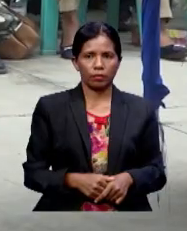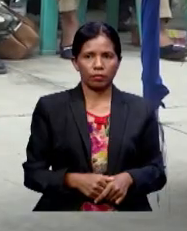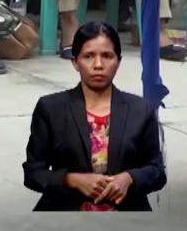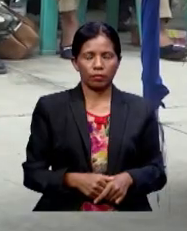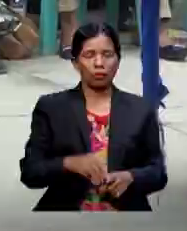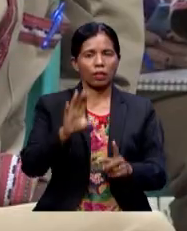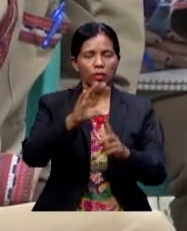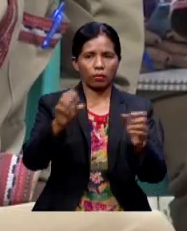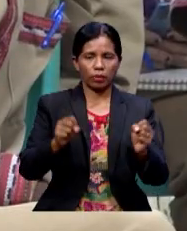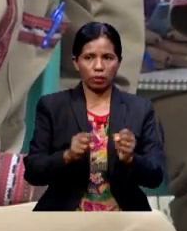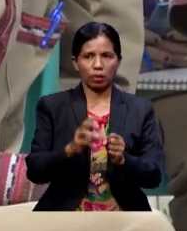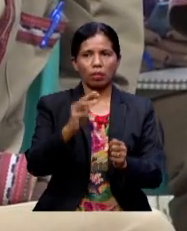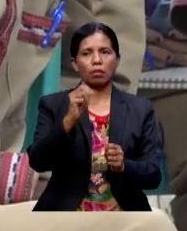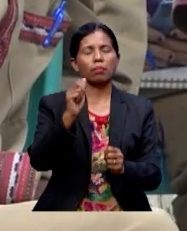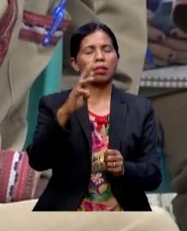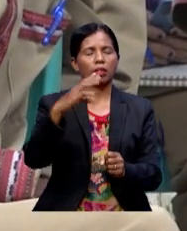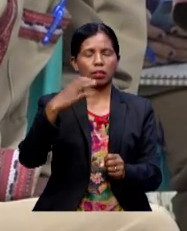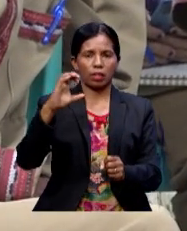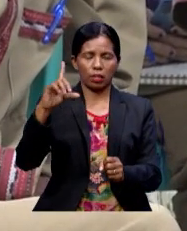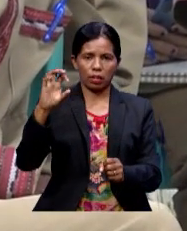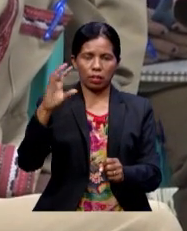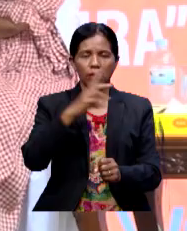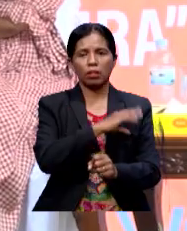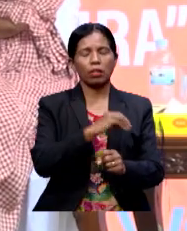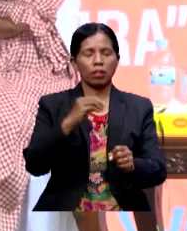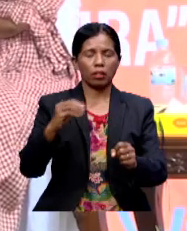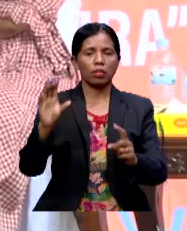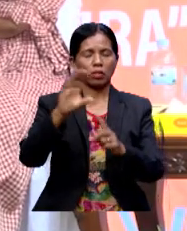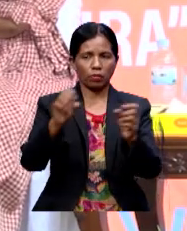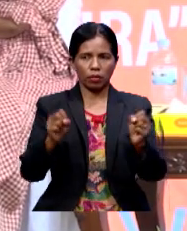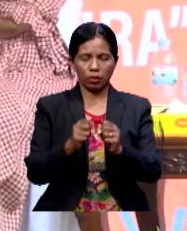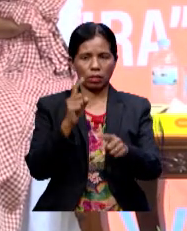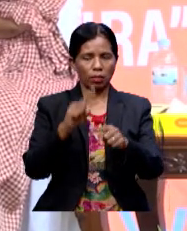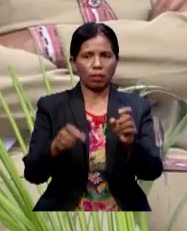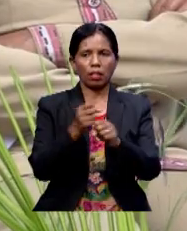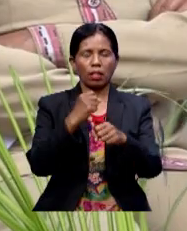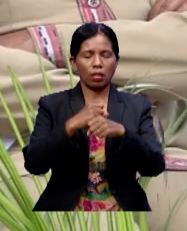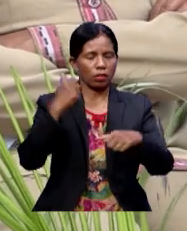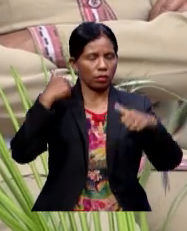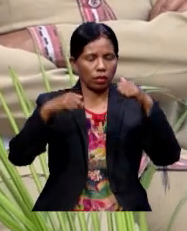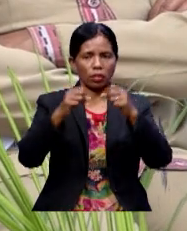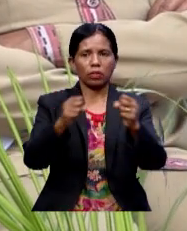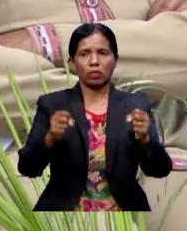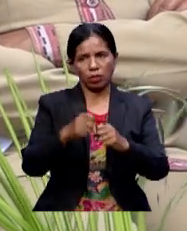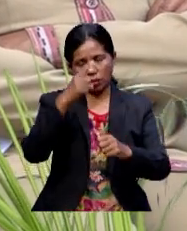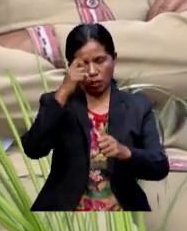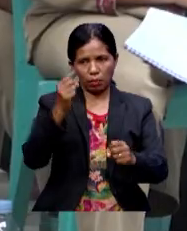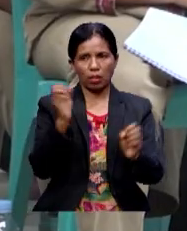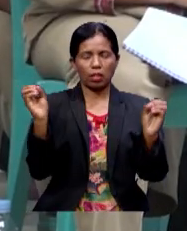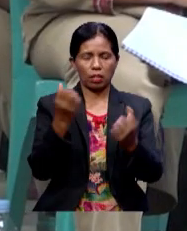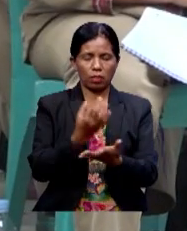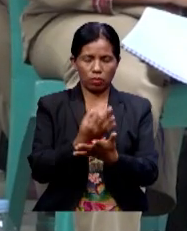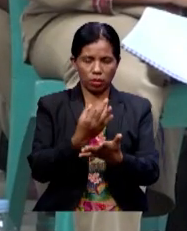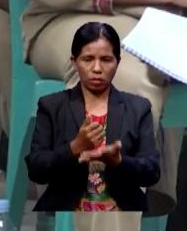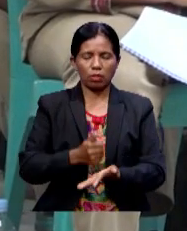Chef suku Fatuada Marcelino Suarez ateten durante ne autoridade local sira la bele halau atividade suku sira ho dia tamalai orçamento ho dia apoio ba atividade suku